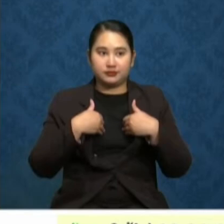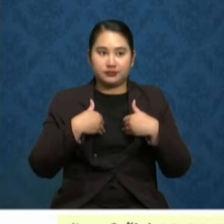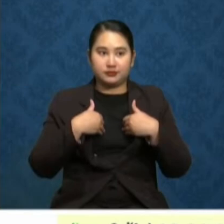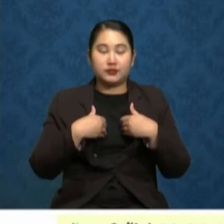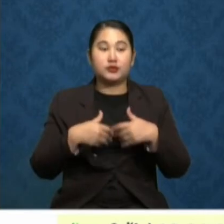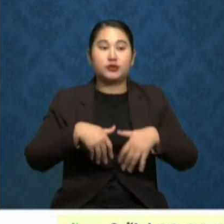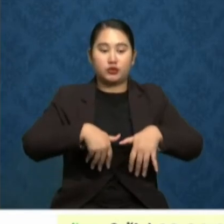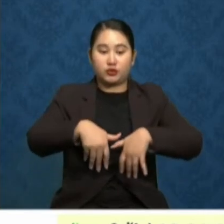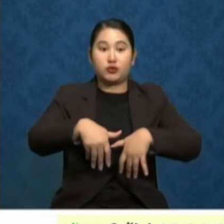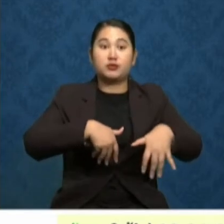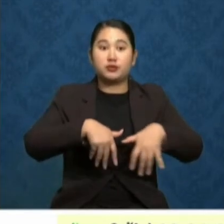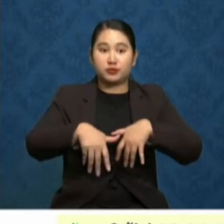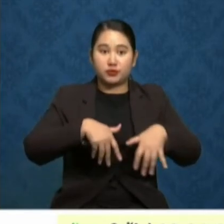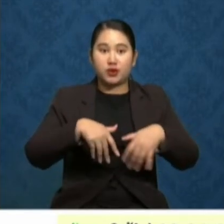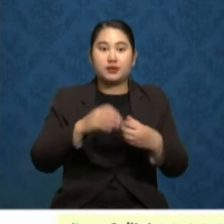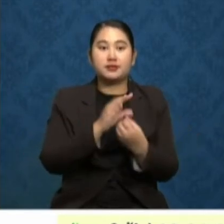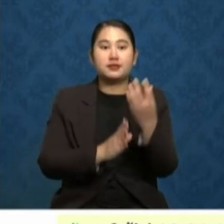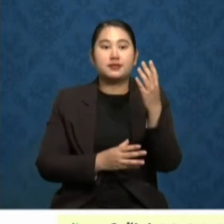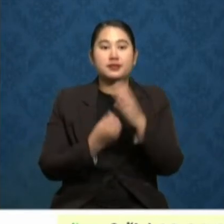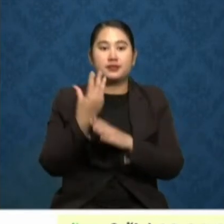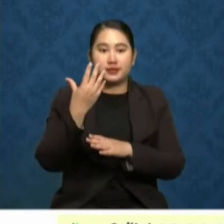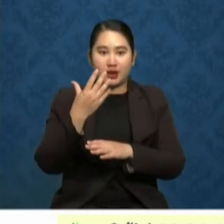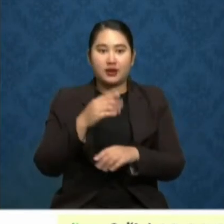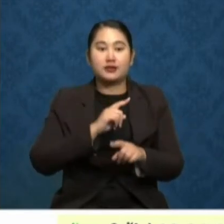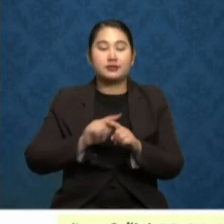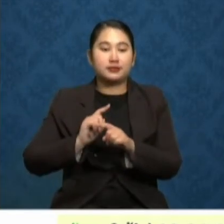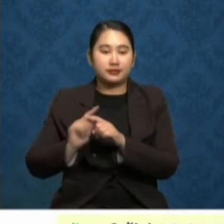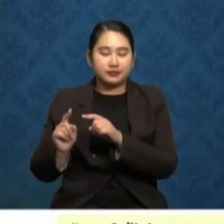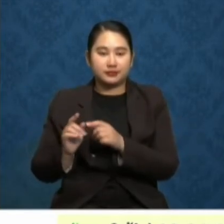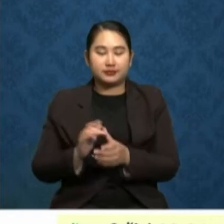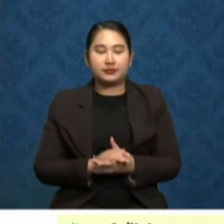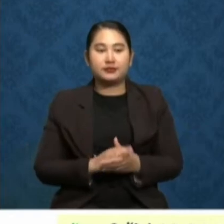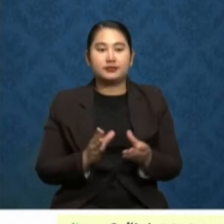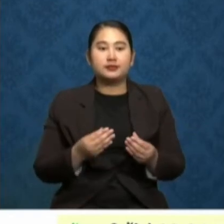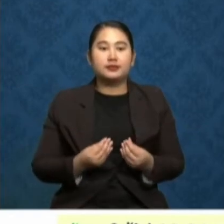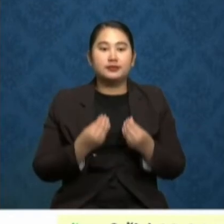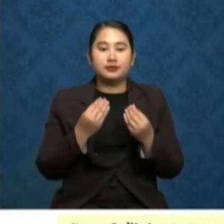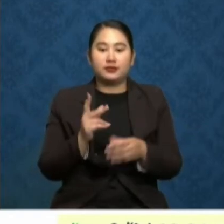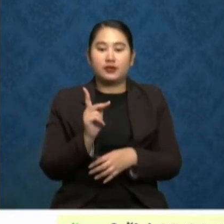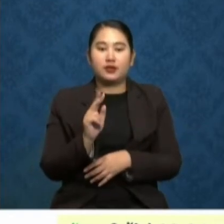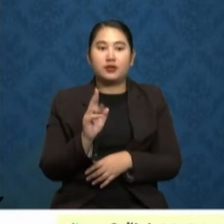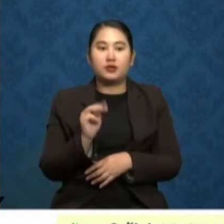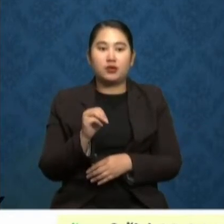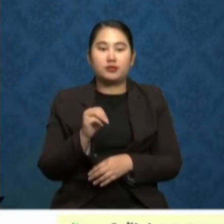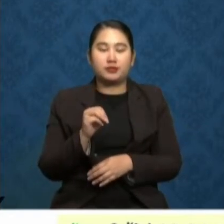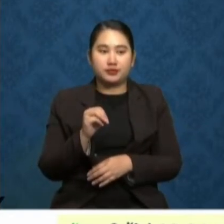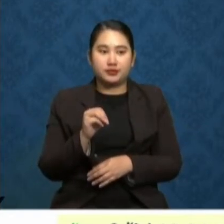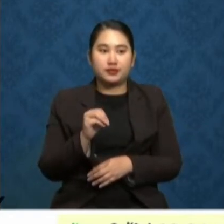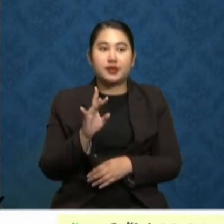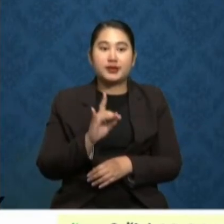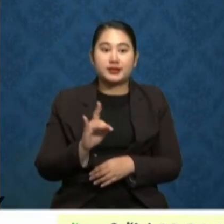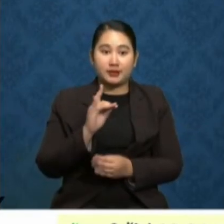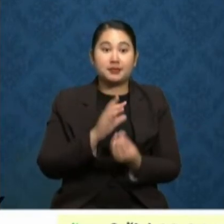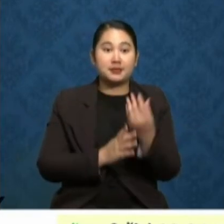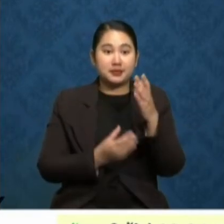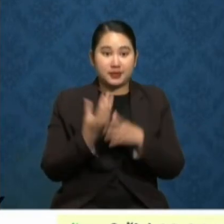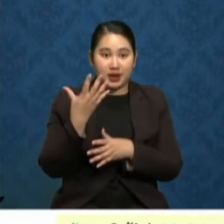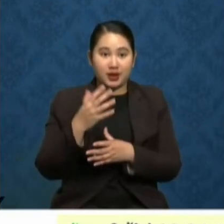ัจัดชนทอยู่ในเขตอนุรัก์ ป่อนุรักษ์ซึ่งได้เมาไปให้กรมุทยาณ แ่งชติ สัวป่า แลพพื้นได